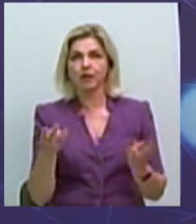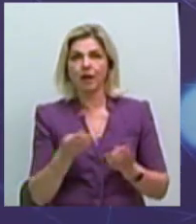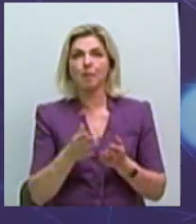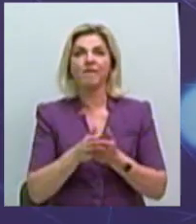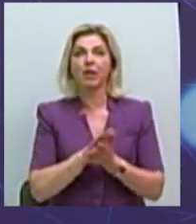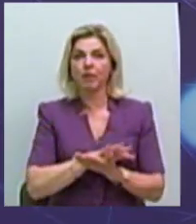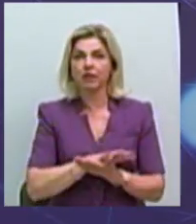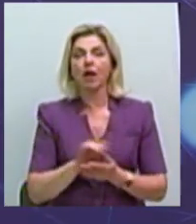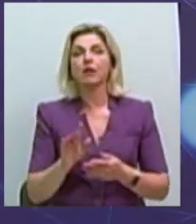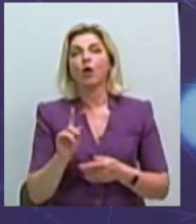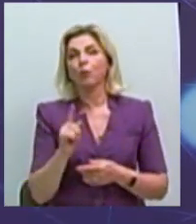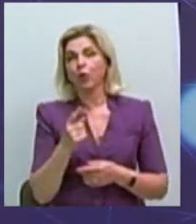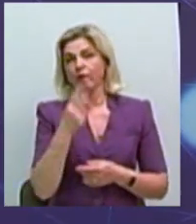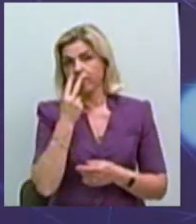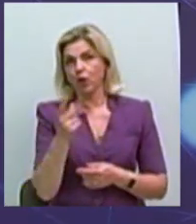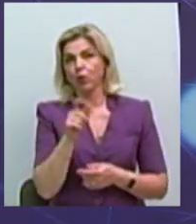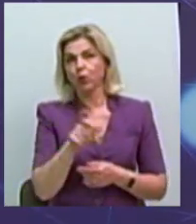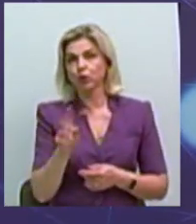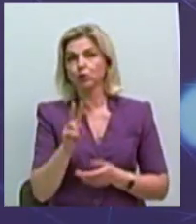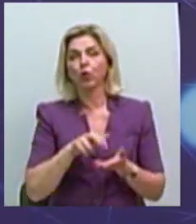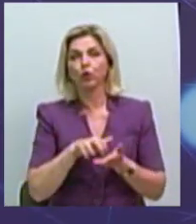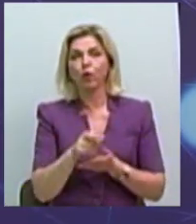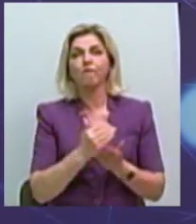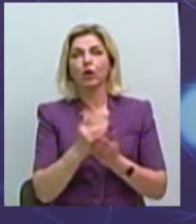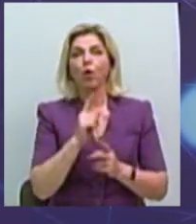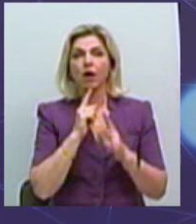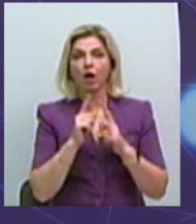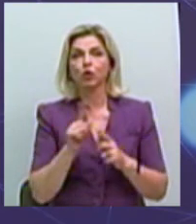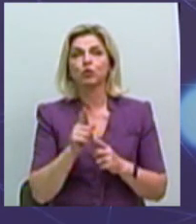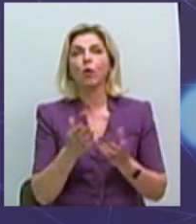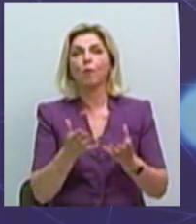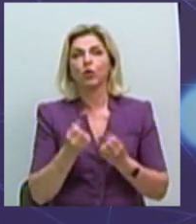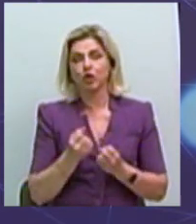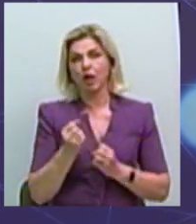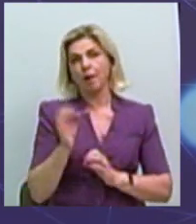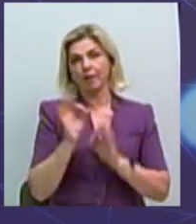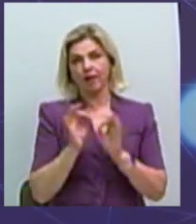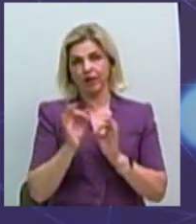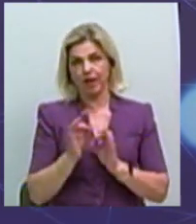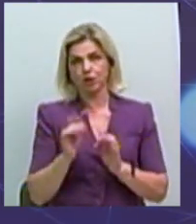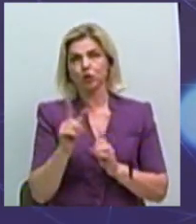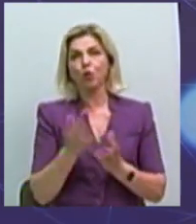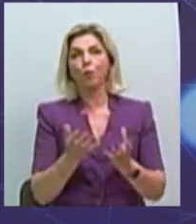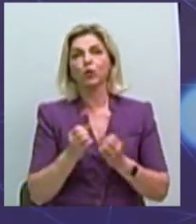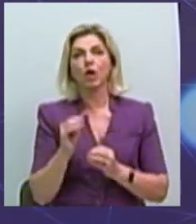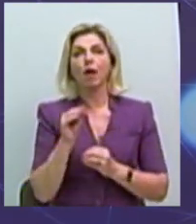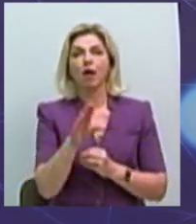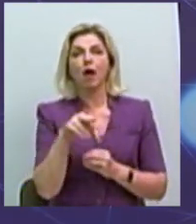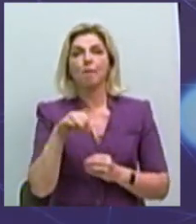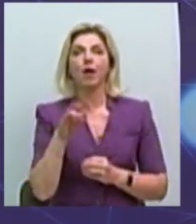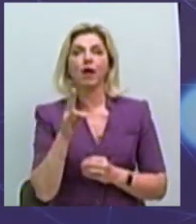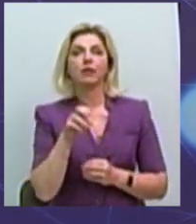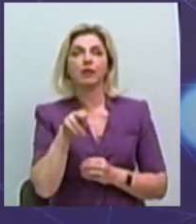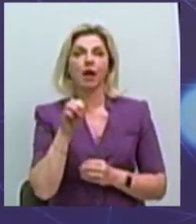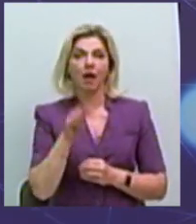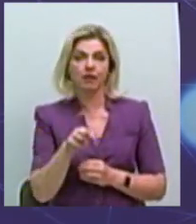що я бачу, люди, які йдуть в Верховну Раду, вони йдуть для того, щоб отримати преференції, для того, щоб отримати цей мандат, а потім через